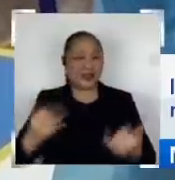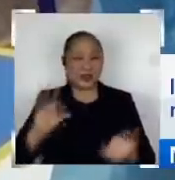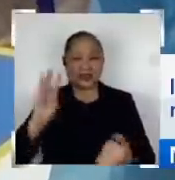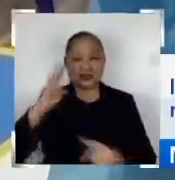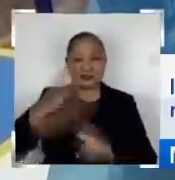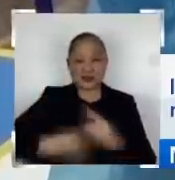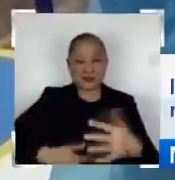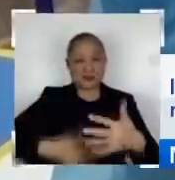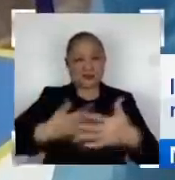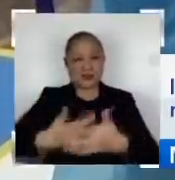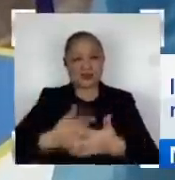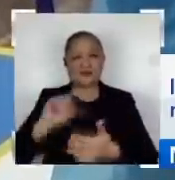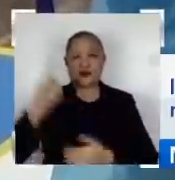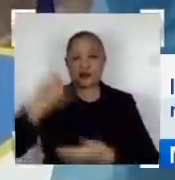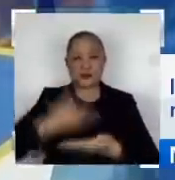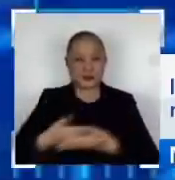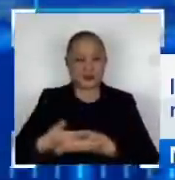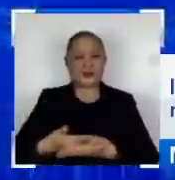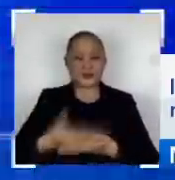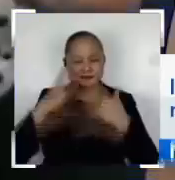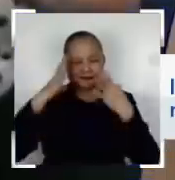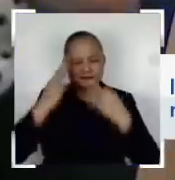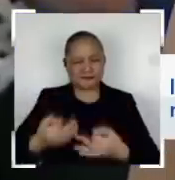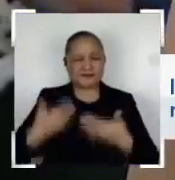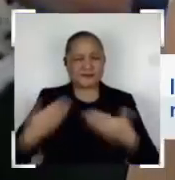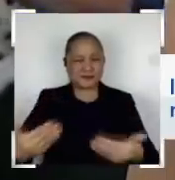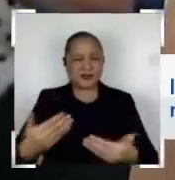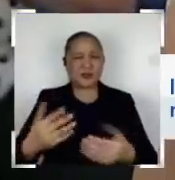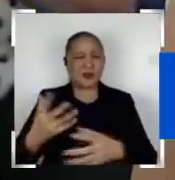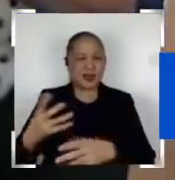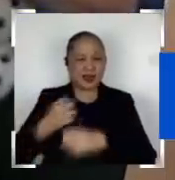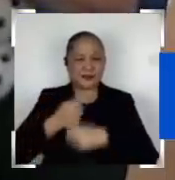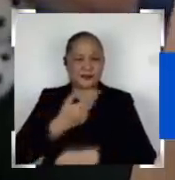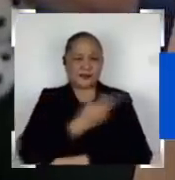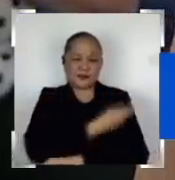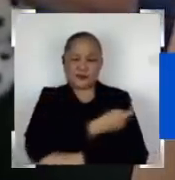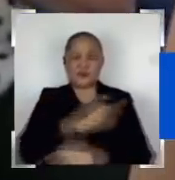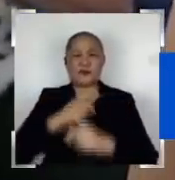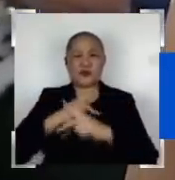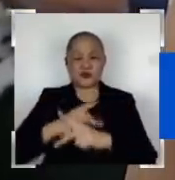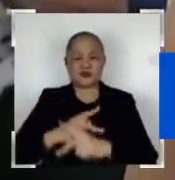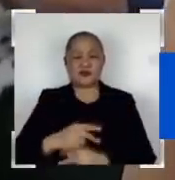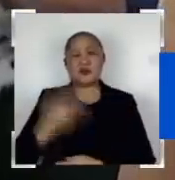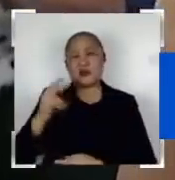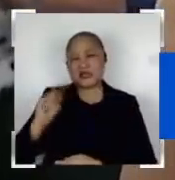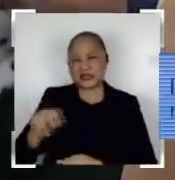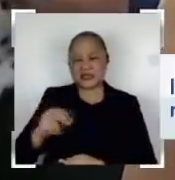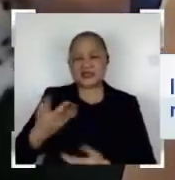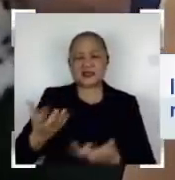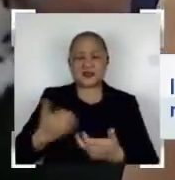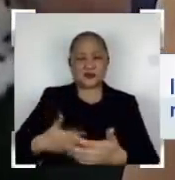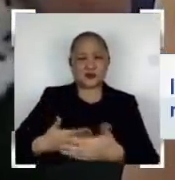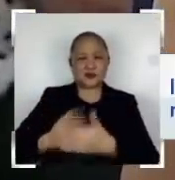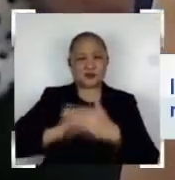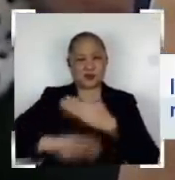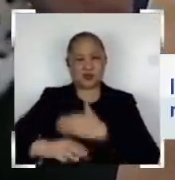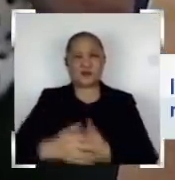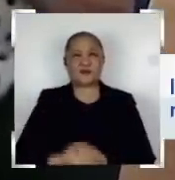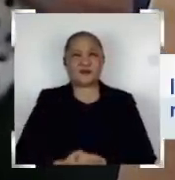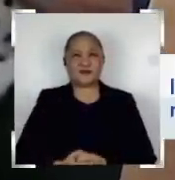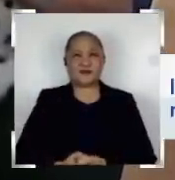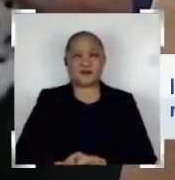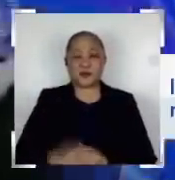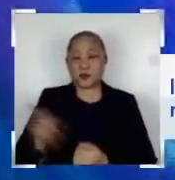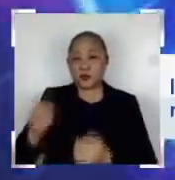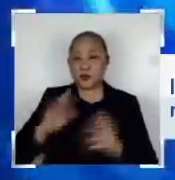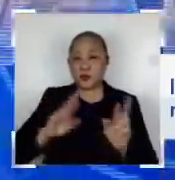anak, desidido na siyang kumuha ng proteksyon. Baka kailangan pag mga anak eh. Mas ulay sa'yo. So nagpre-prepare ka na para sa